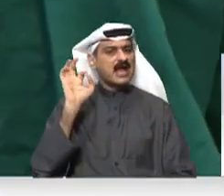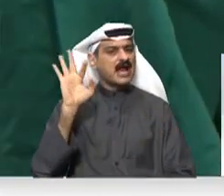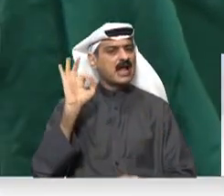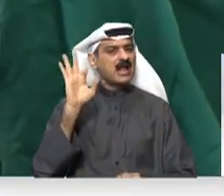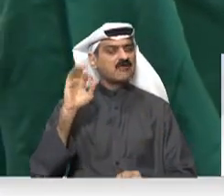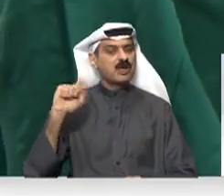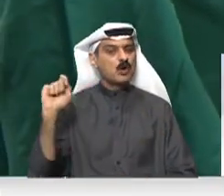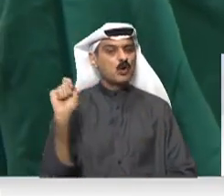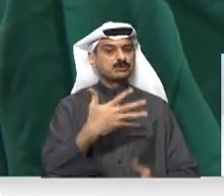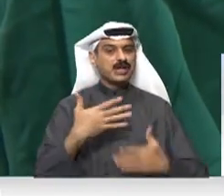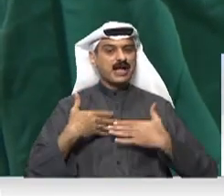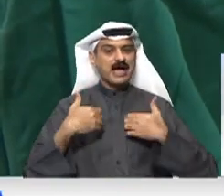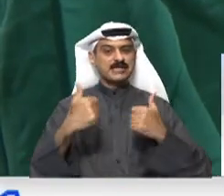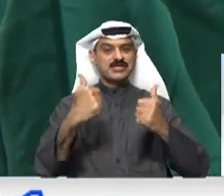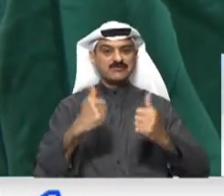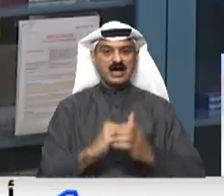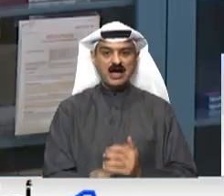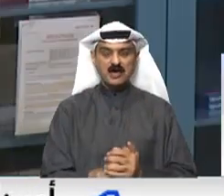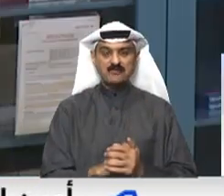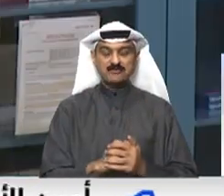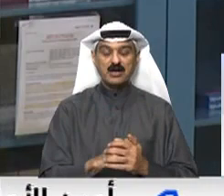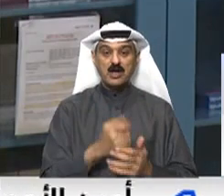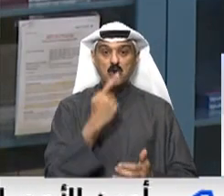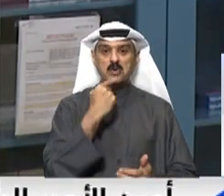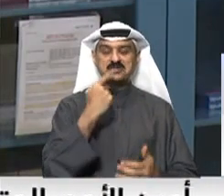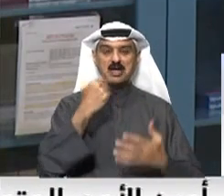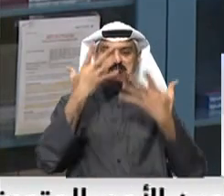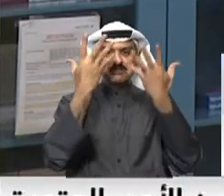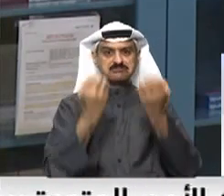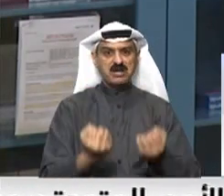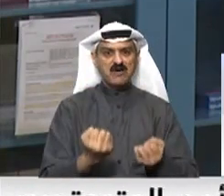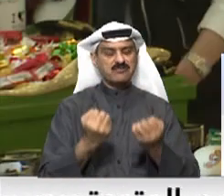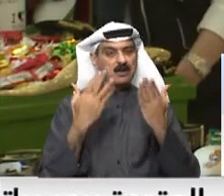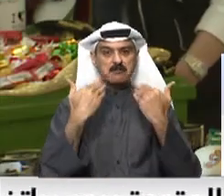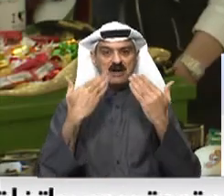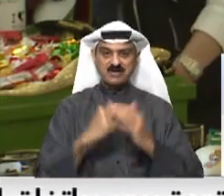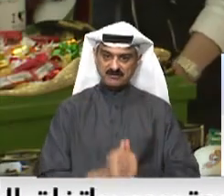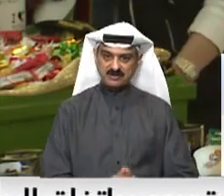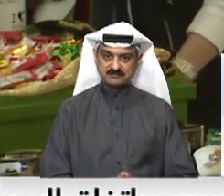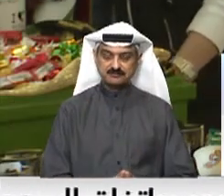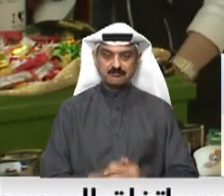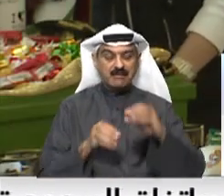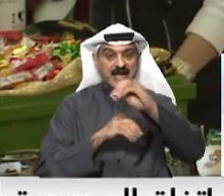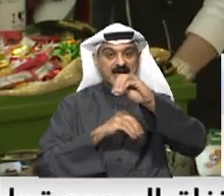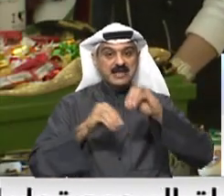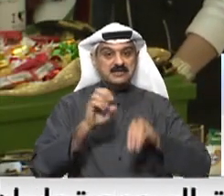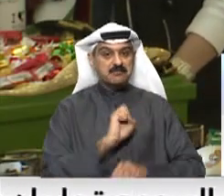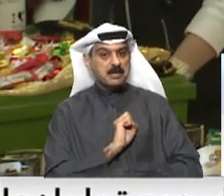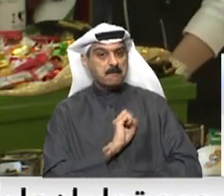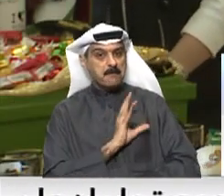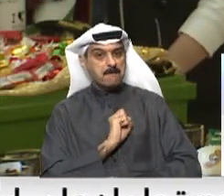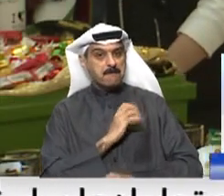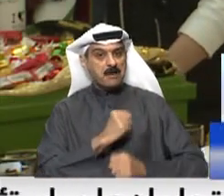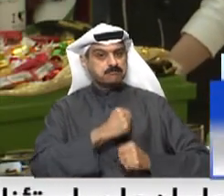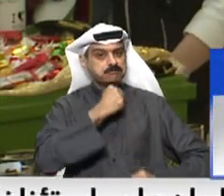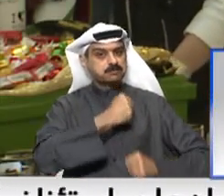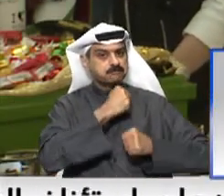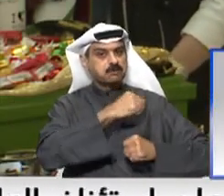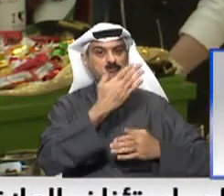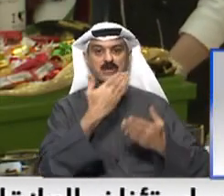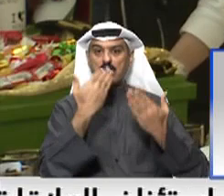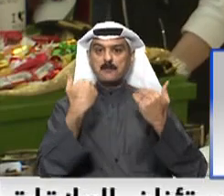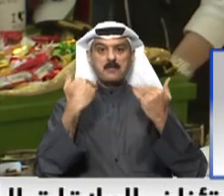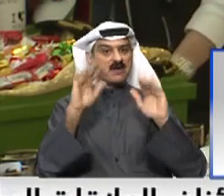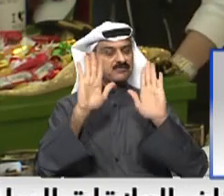الشفاء وفقدان كميات قليلة من الدم. المرضى اللي هم يحتاجون تبديل الصمامات، صمامات الأيورتية أو